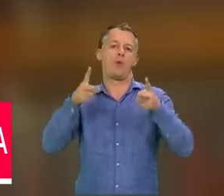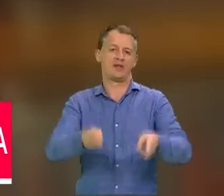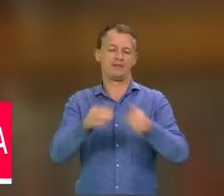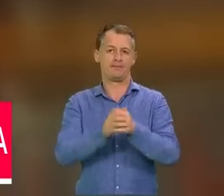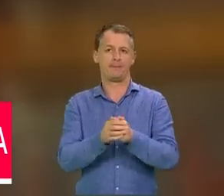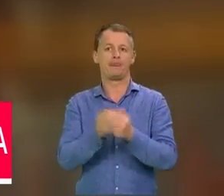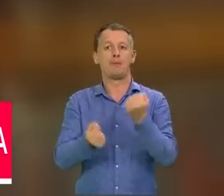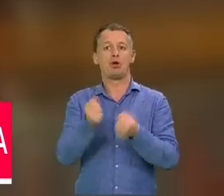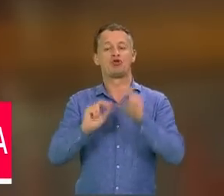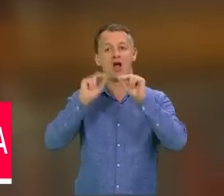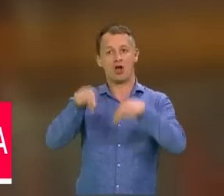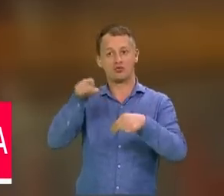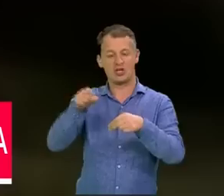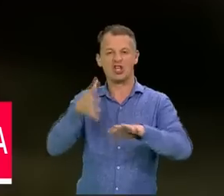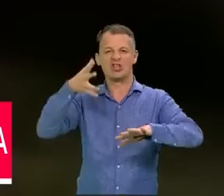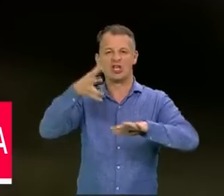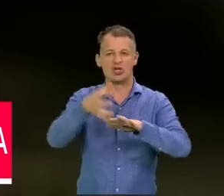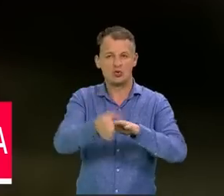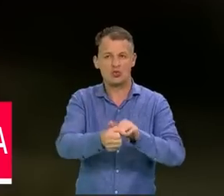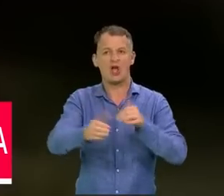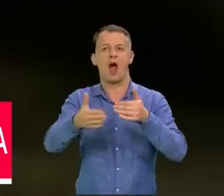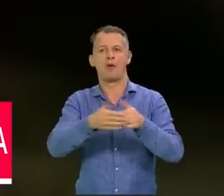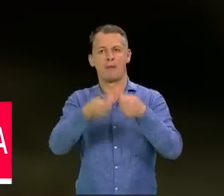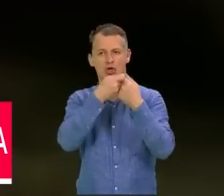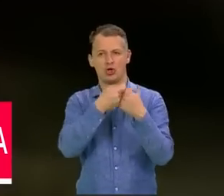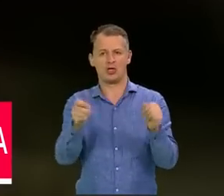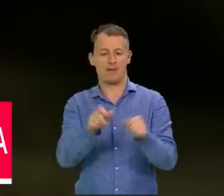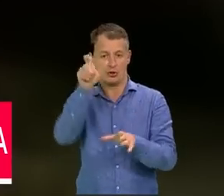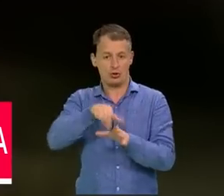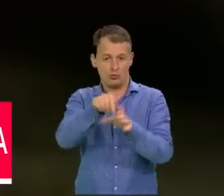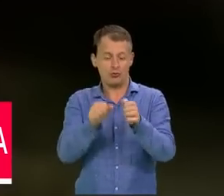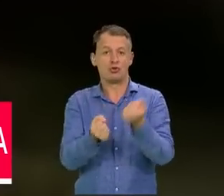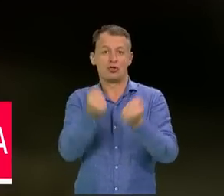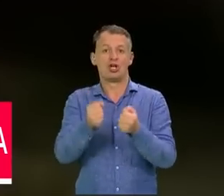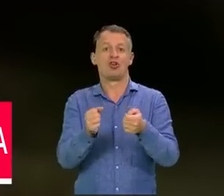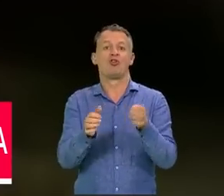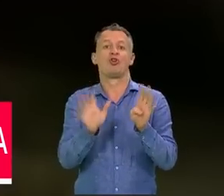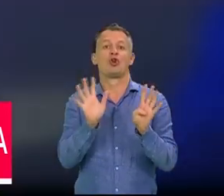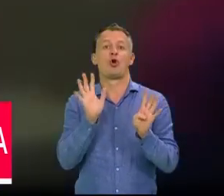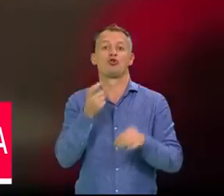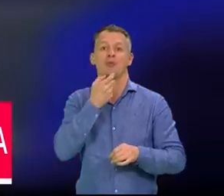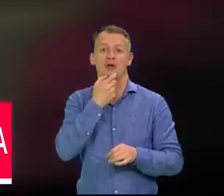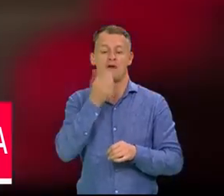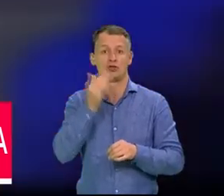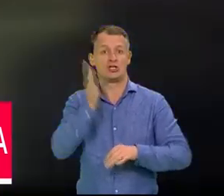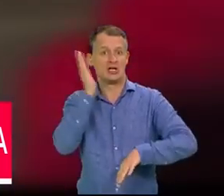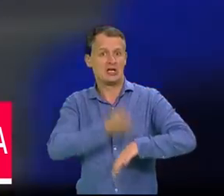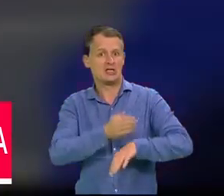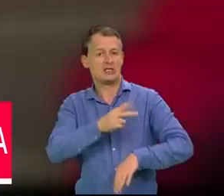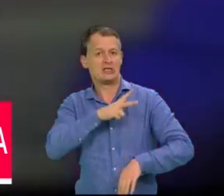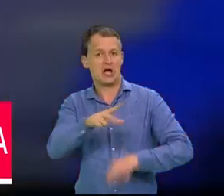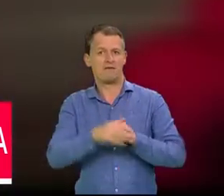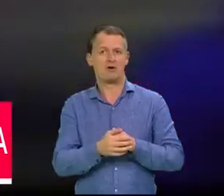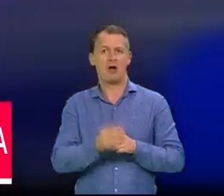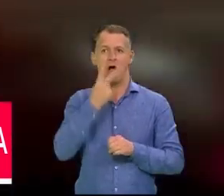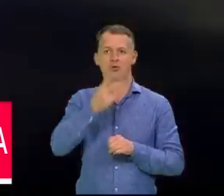Mașina a ajuns pe marginea drumului distrusă aproape în totalitate. Șoferul, în vârstă de 19 ani, a fost rănit grav. Am văzut